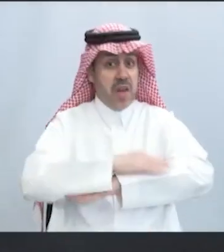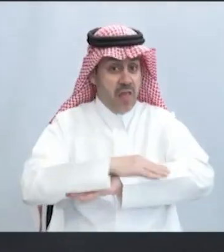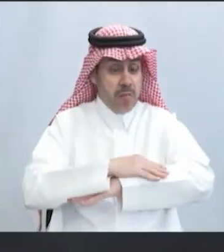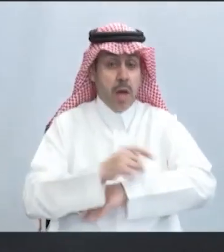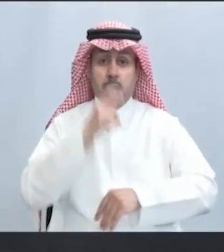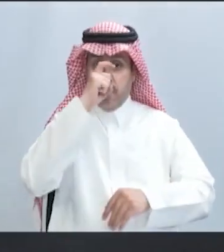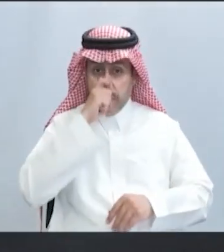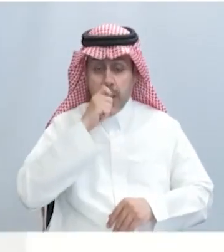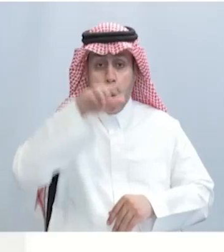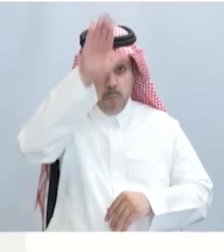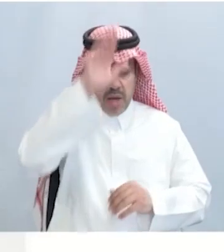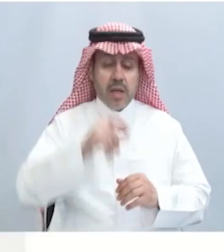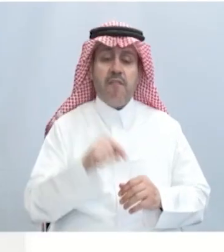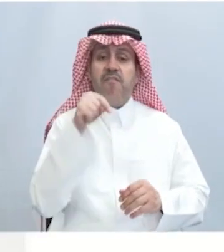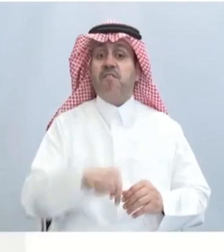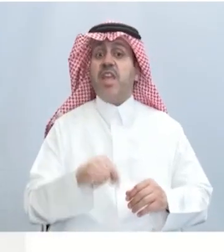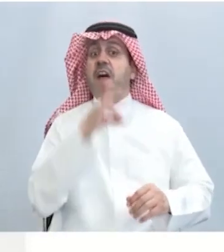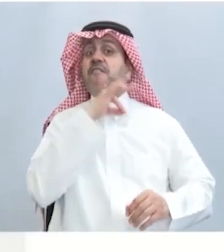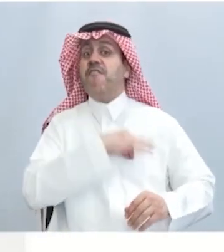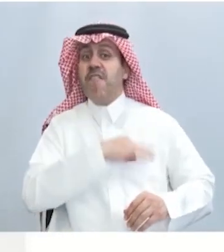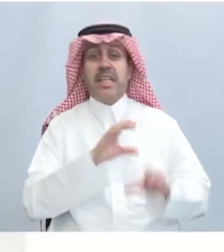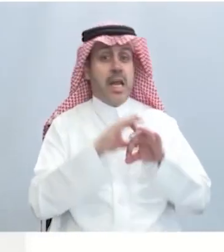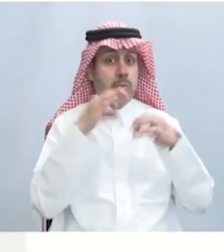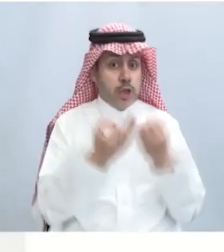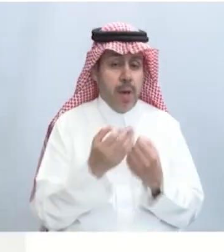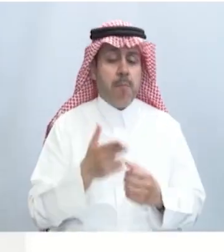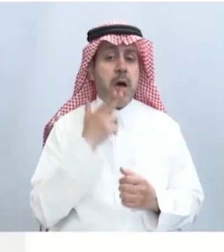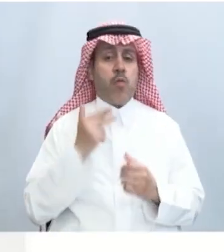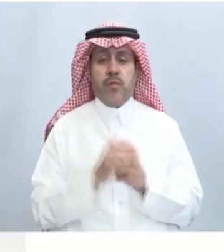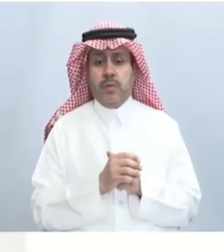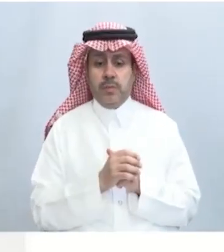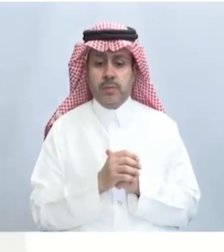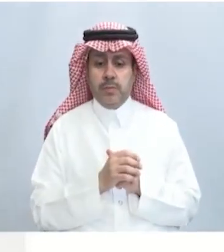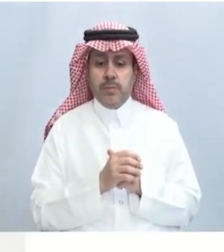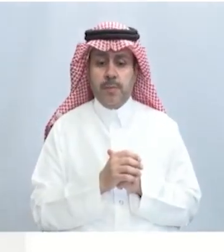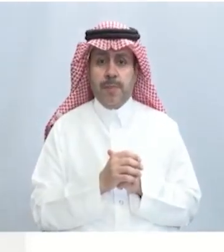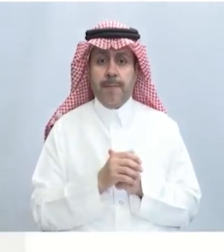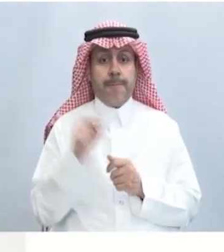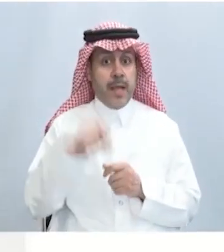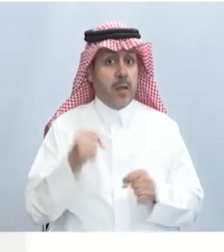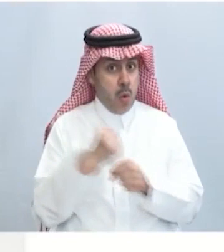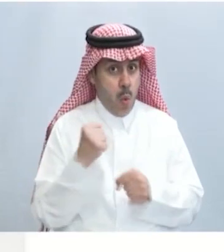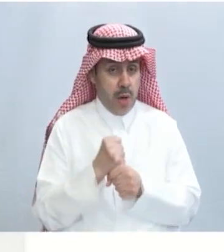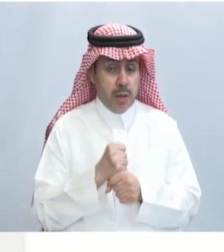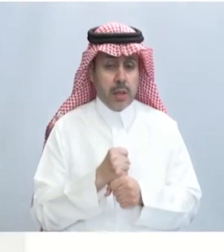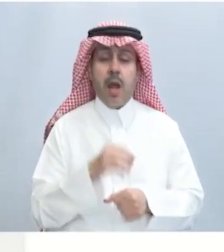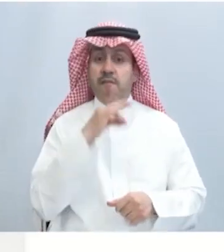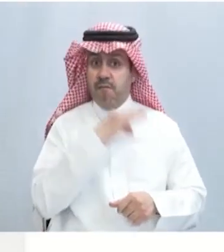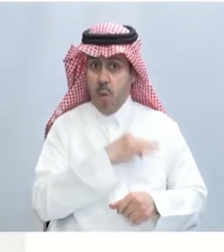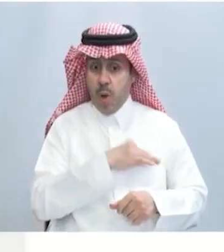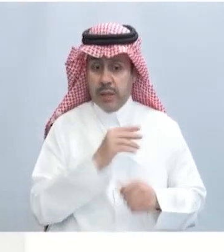داخله في لانها من المعروف لانها من المعروف والذي يحقق الم